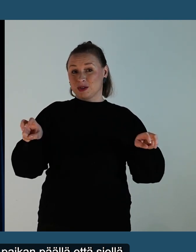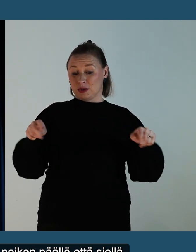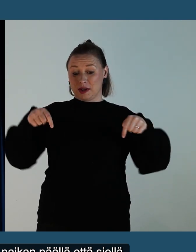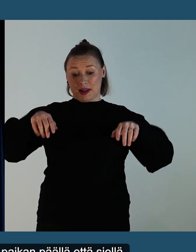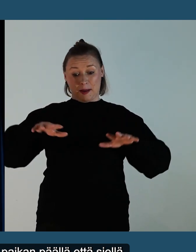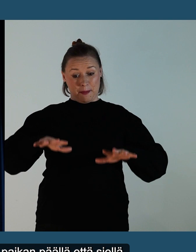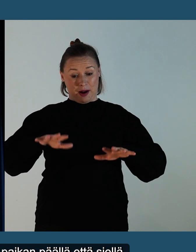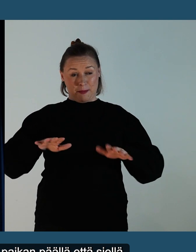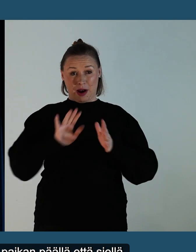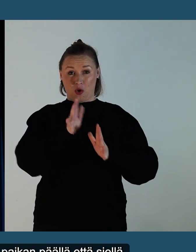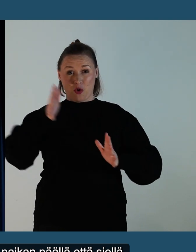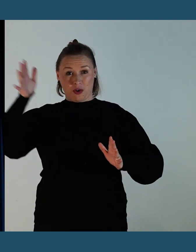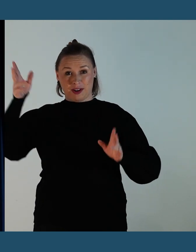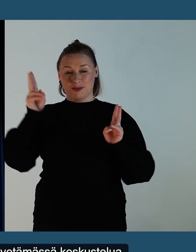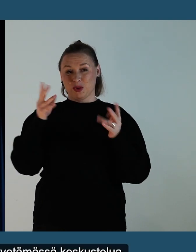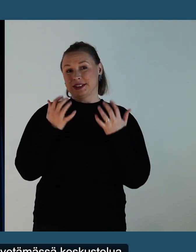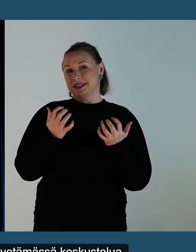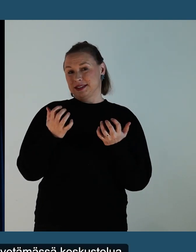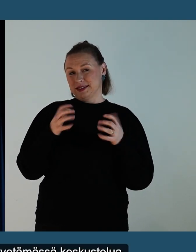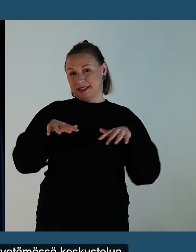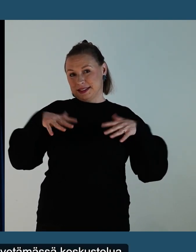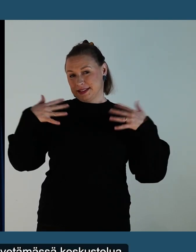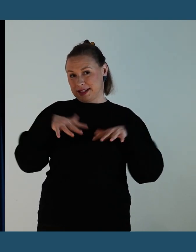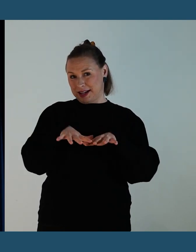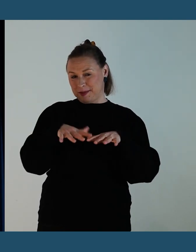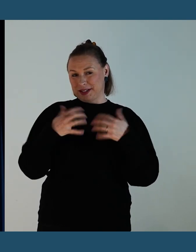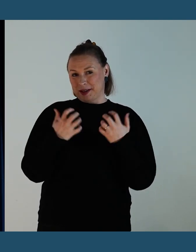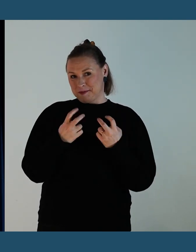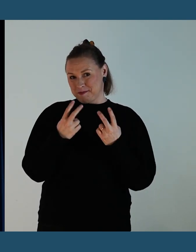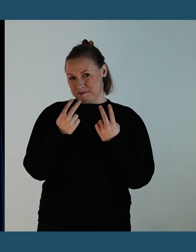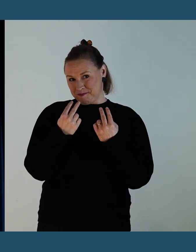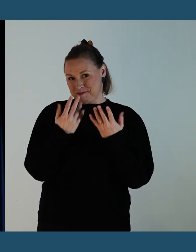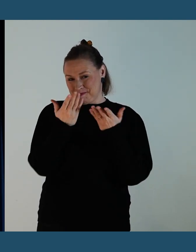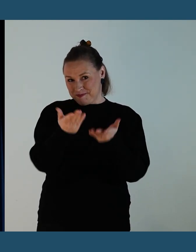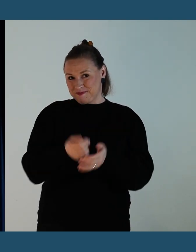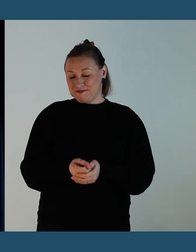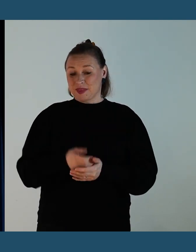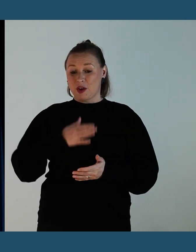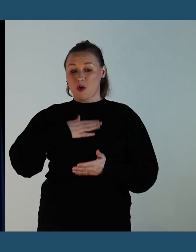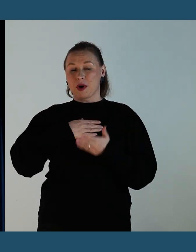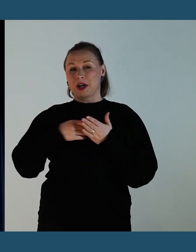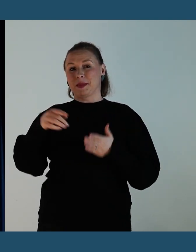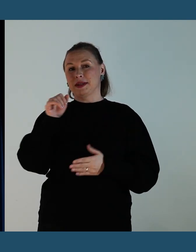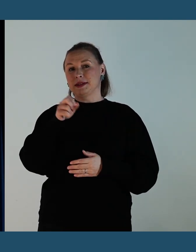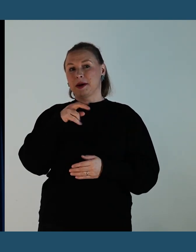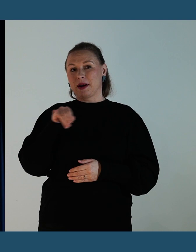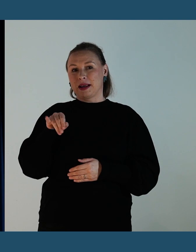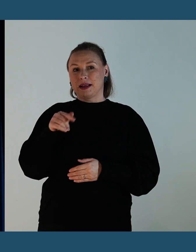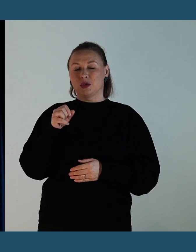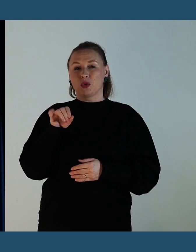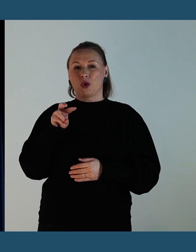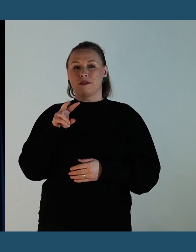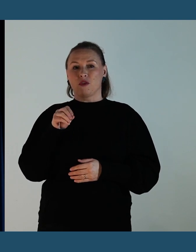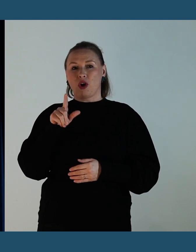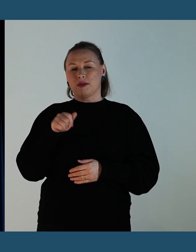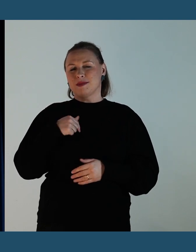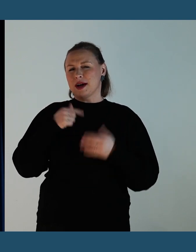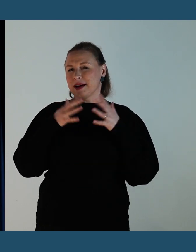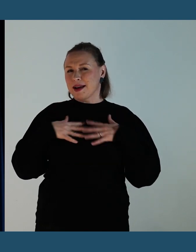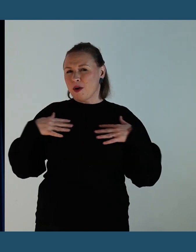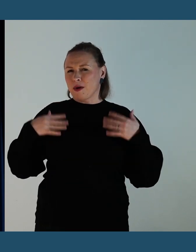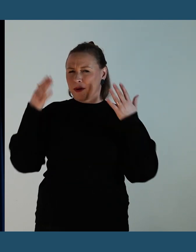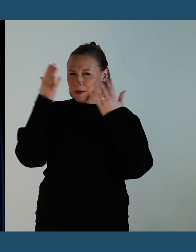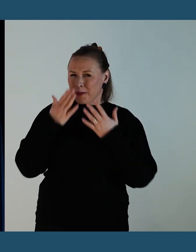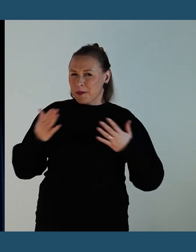siellä striimin välityksellä. Mun nimi on Jani Toivola ja on aidosti suuri ilo ja kunnia olla vetämässä keskustelua juuri